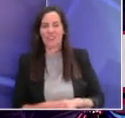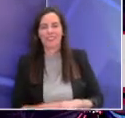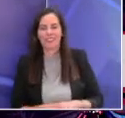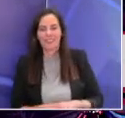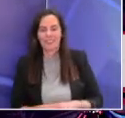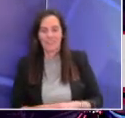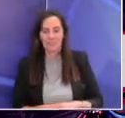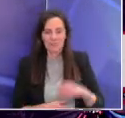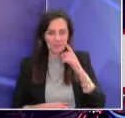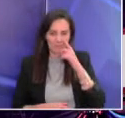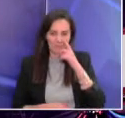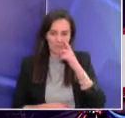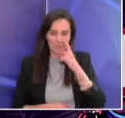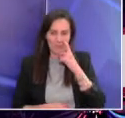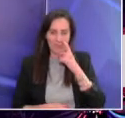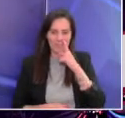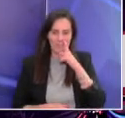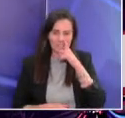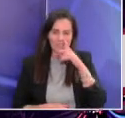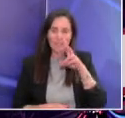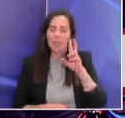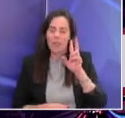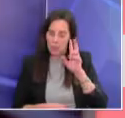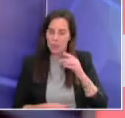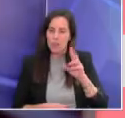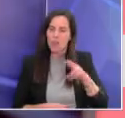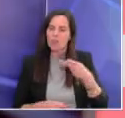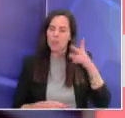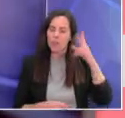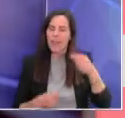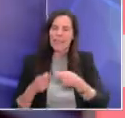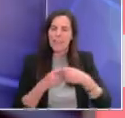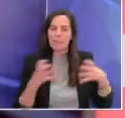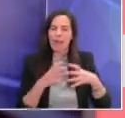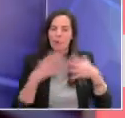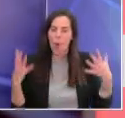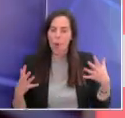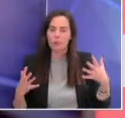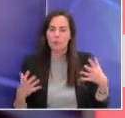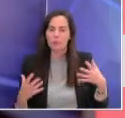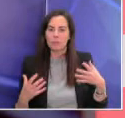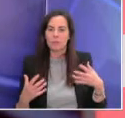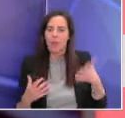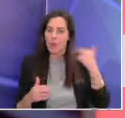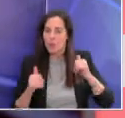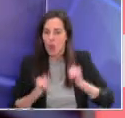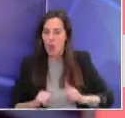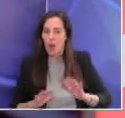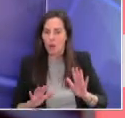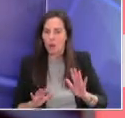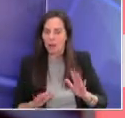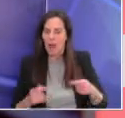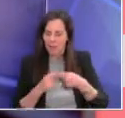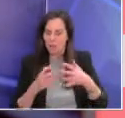לאורך. תראה, יש התעוררות, יש התעוררות של כל התאגידים גם הגדולים, שהיה נוח להם לישון,